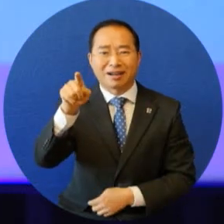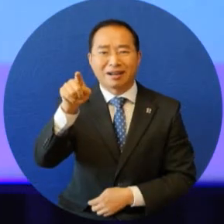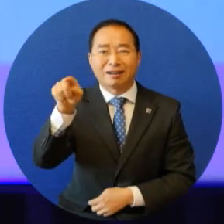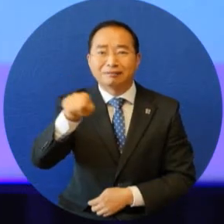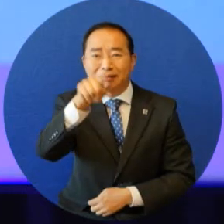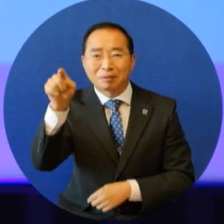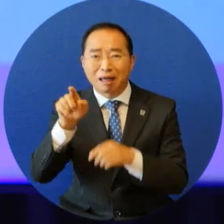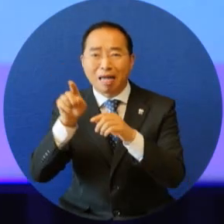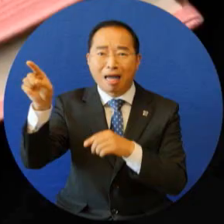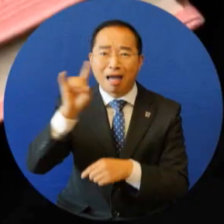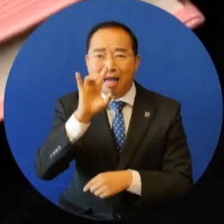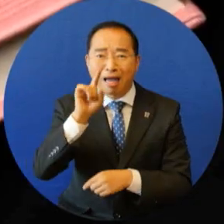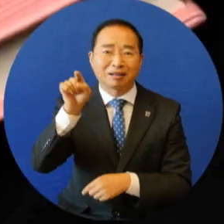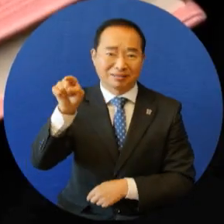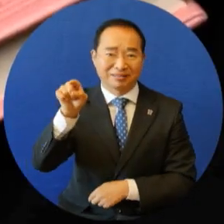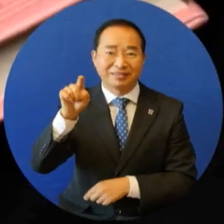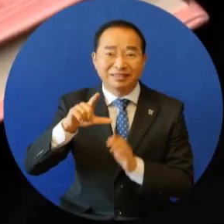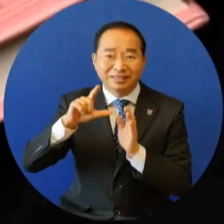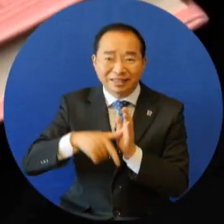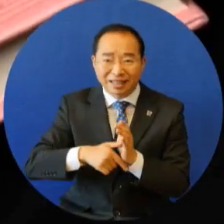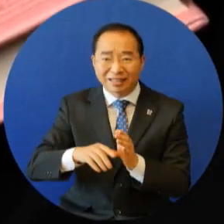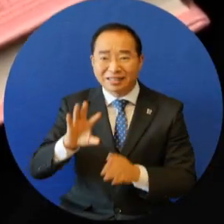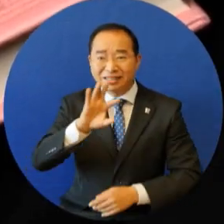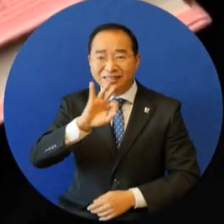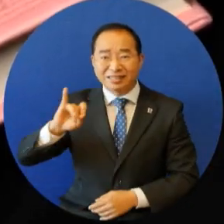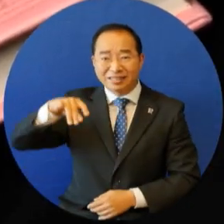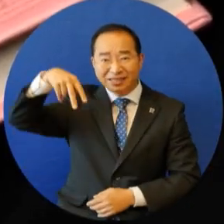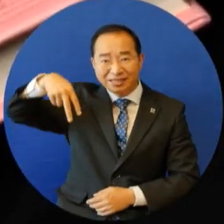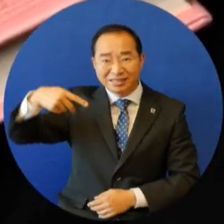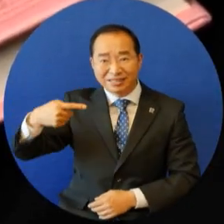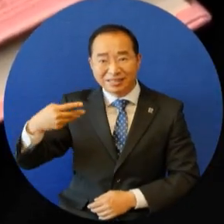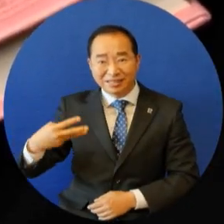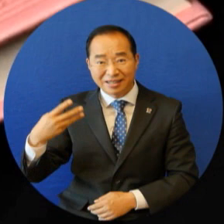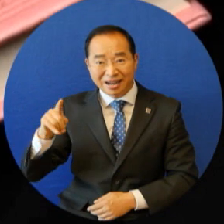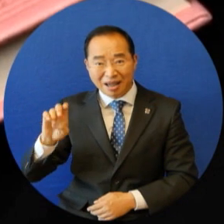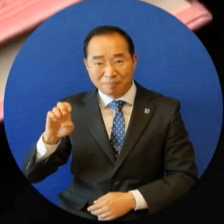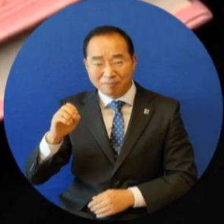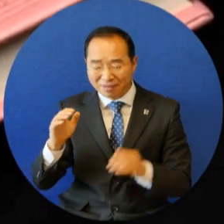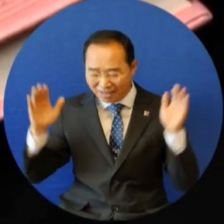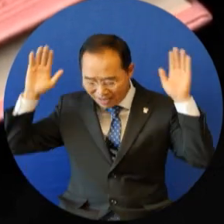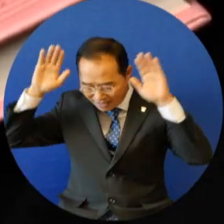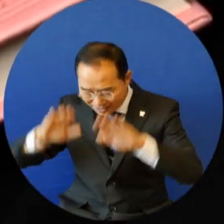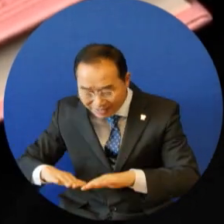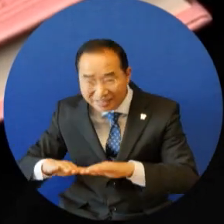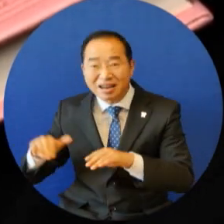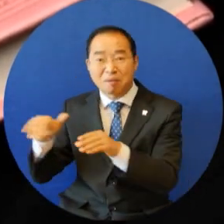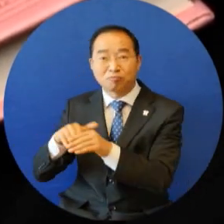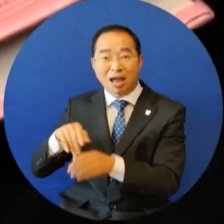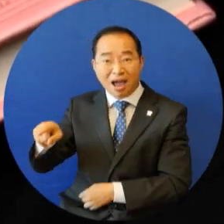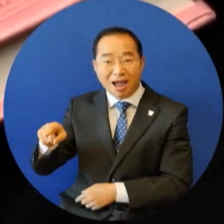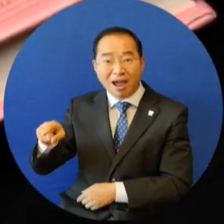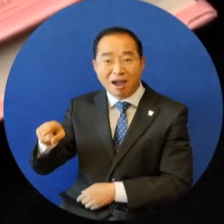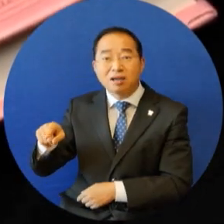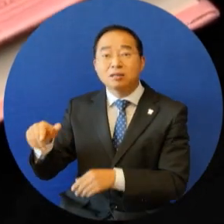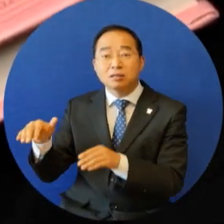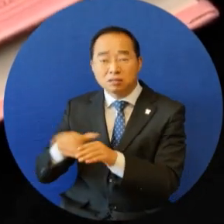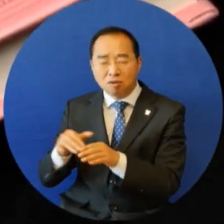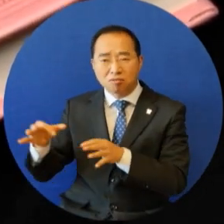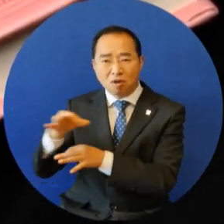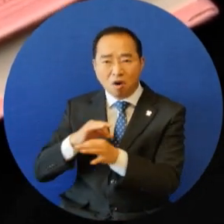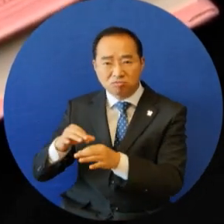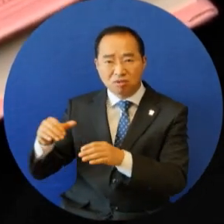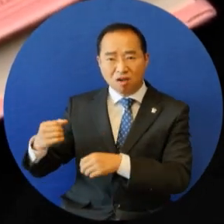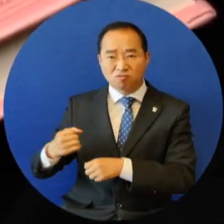왕국은 갇혀 살았습니다. 그러니까 그 당시에는 이슬람이 문화적으로, 기술적으로, 경제력으로,